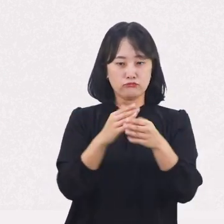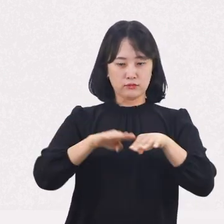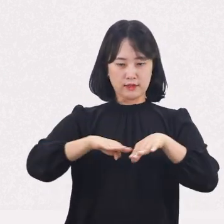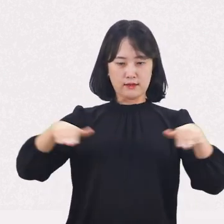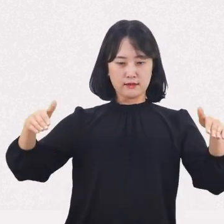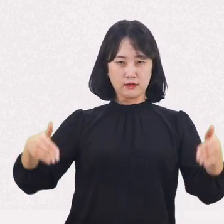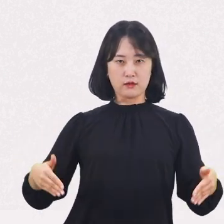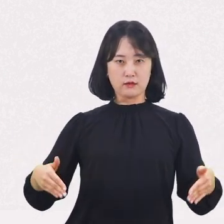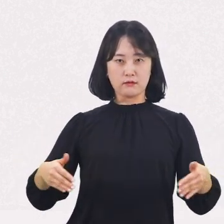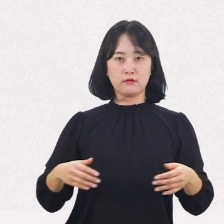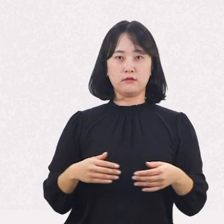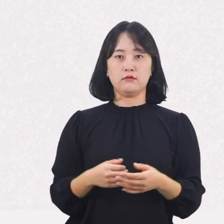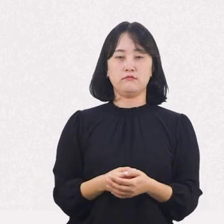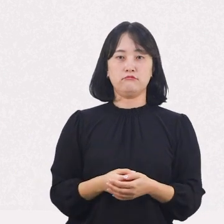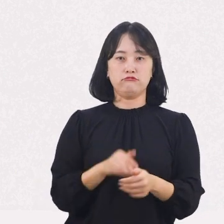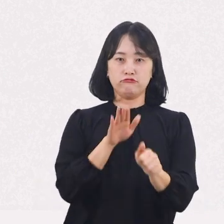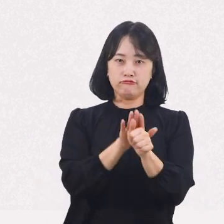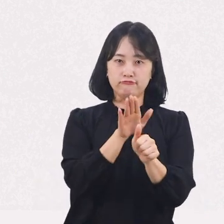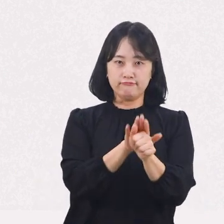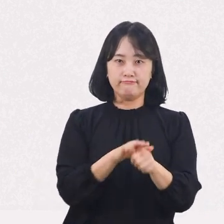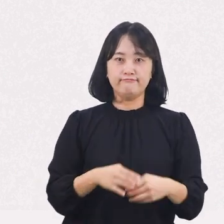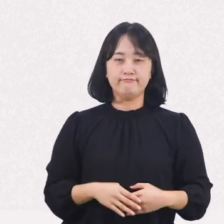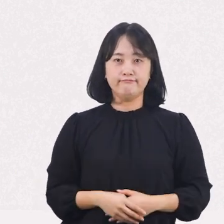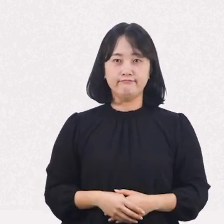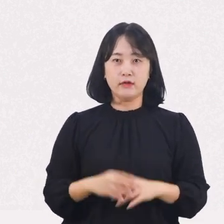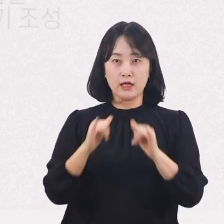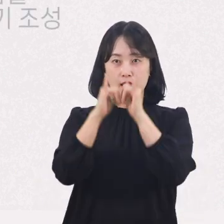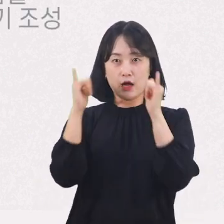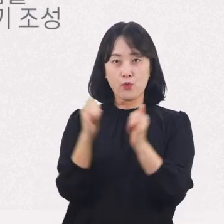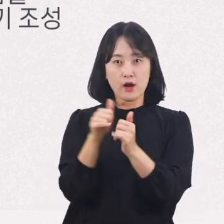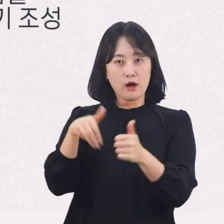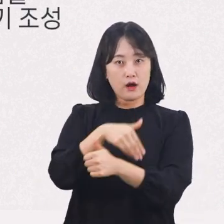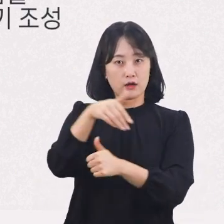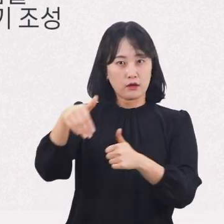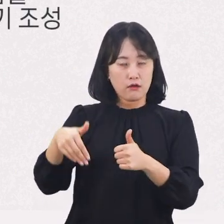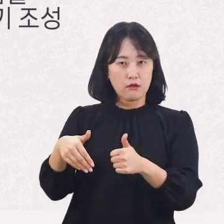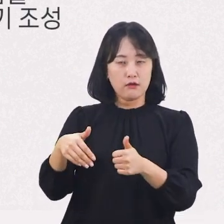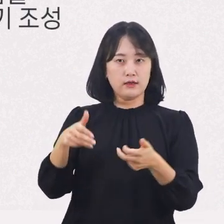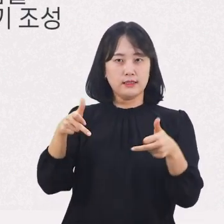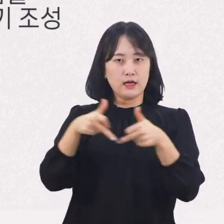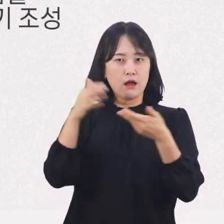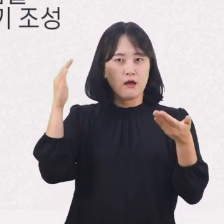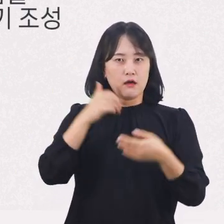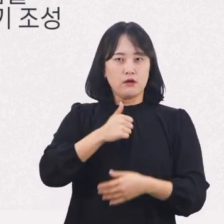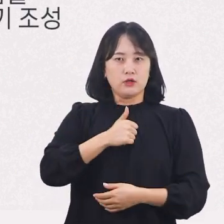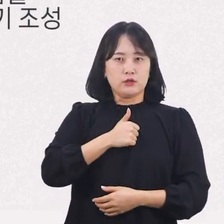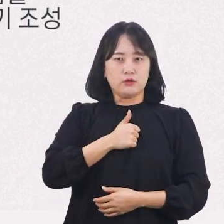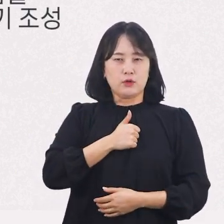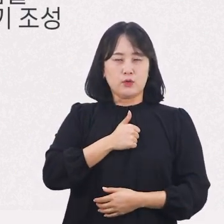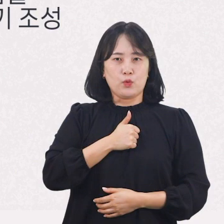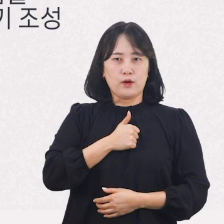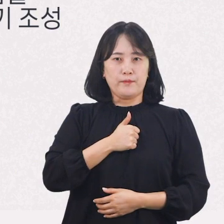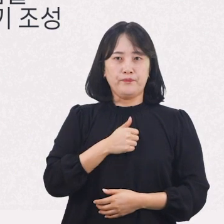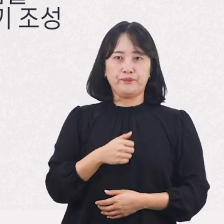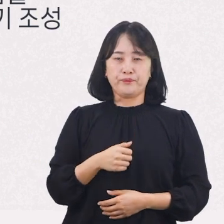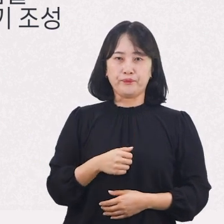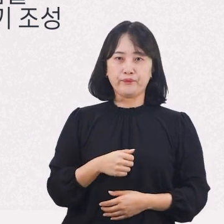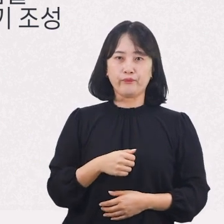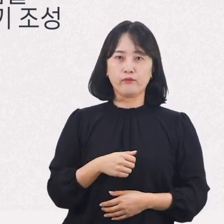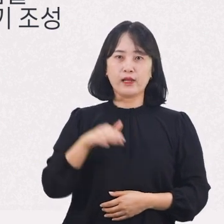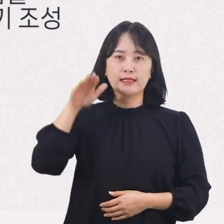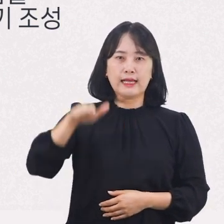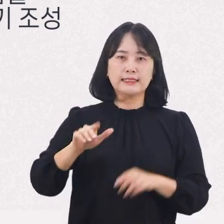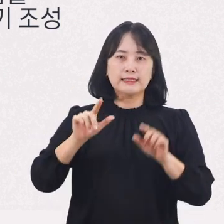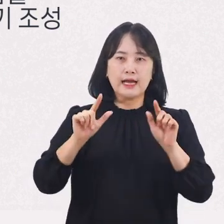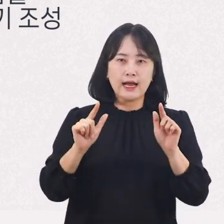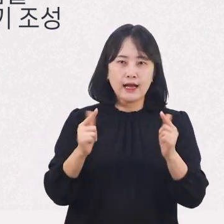것을 말합니다. 사회적 환경의 수정은 장애 학생이 자존감과 소속감을 가지고 함께 수업에 참여할